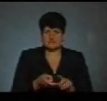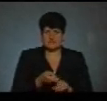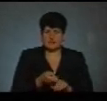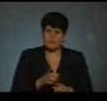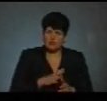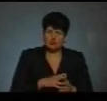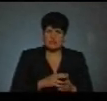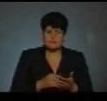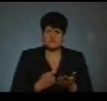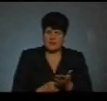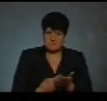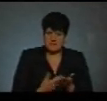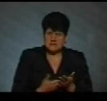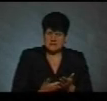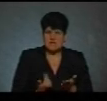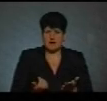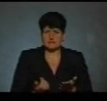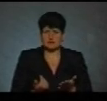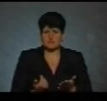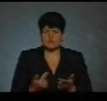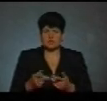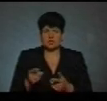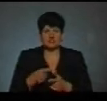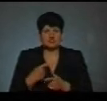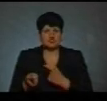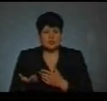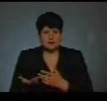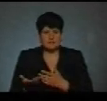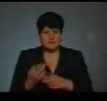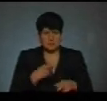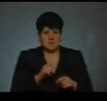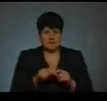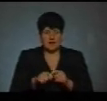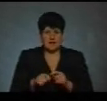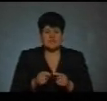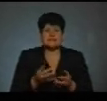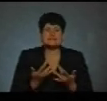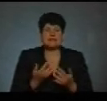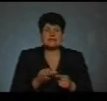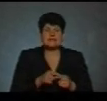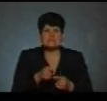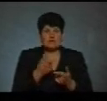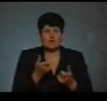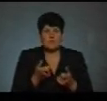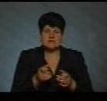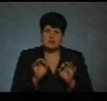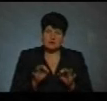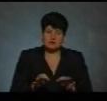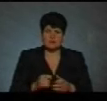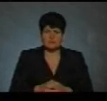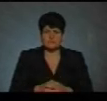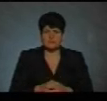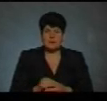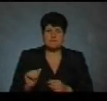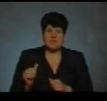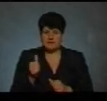підстави? Чи щодо ситуації з президентом Молдови, чи ви відстежували, наскільки ця інформація правдива, і перевіряли? До речі,